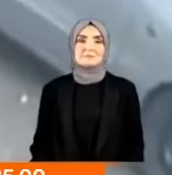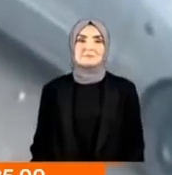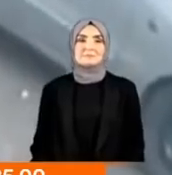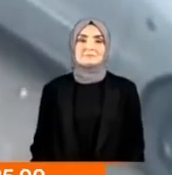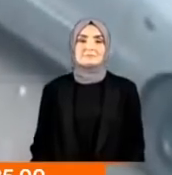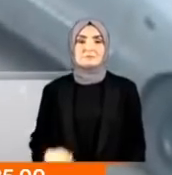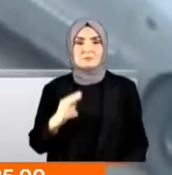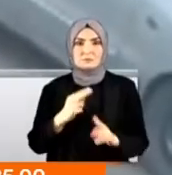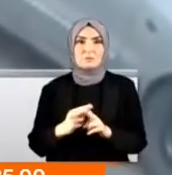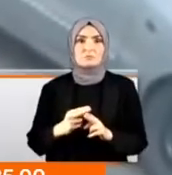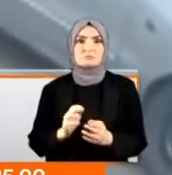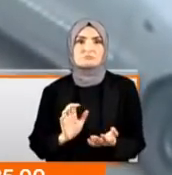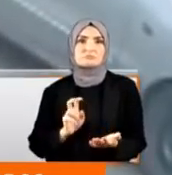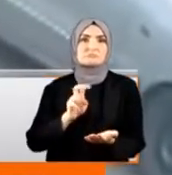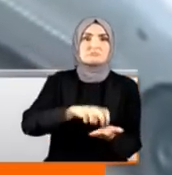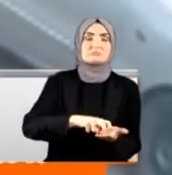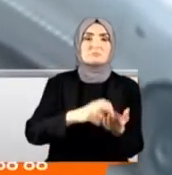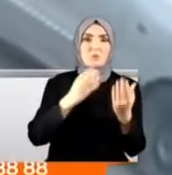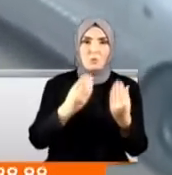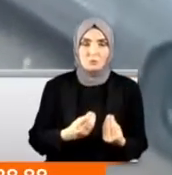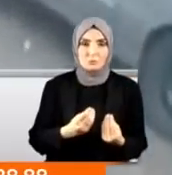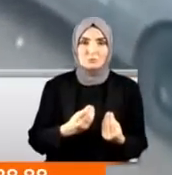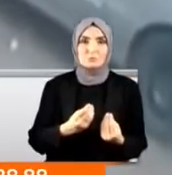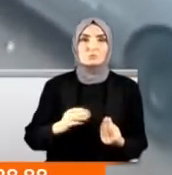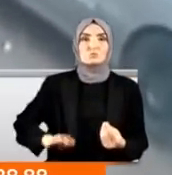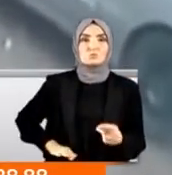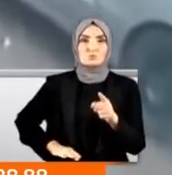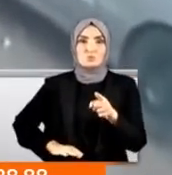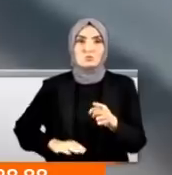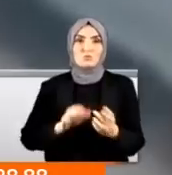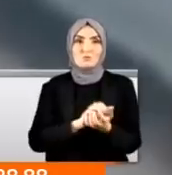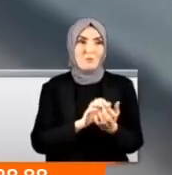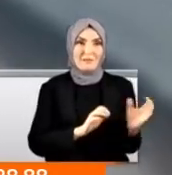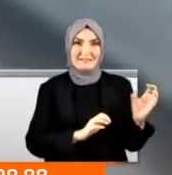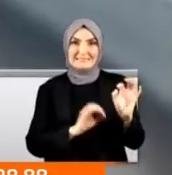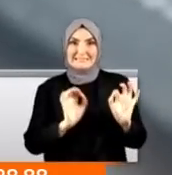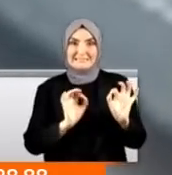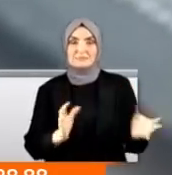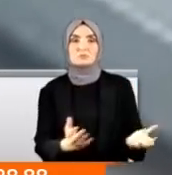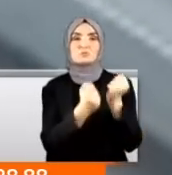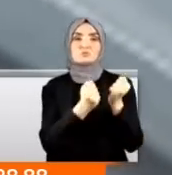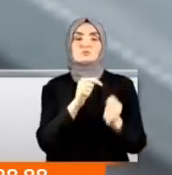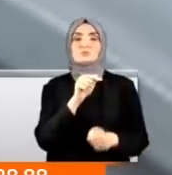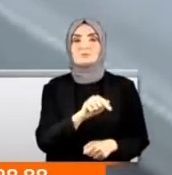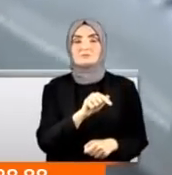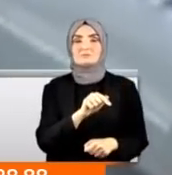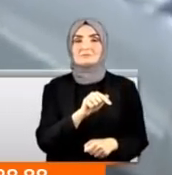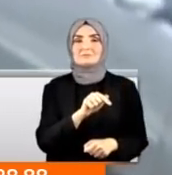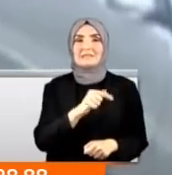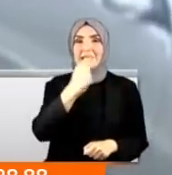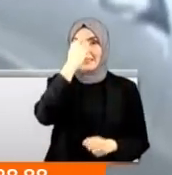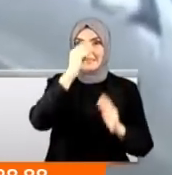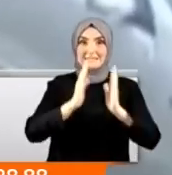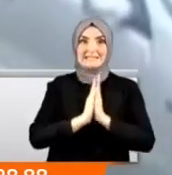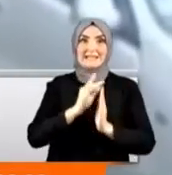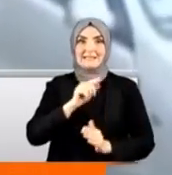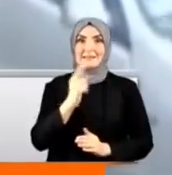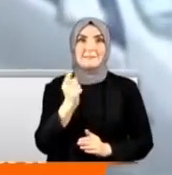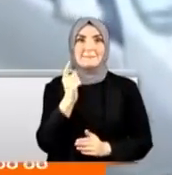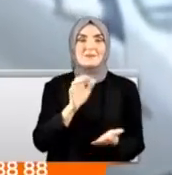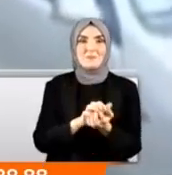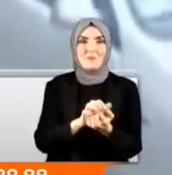Aniden atıldı, çocuğu köpeğin saldırısından böyle kurtardı. Hindistan'da bir köpek yerdeki kediyi fark etti ve ona